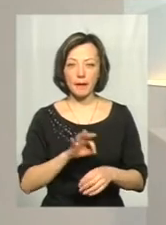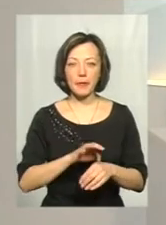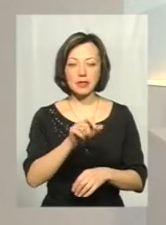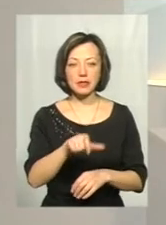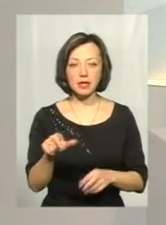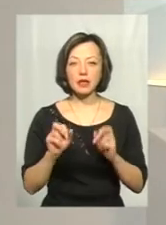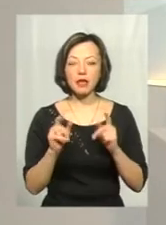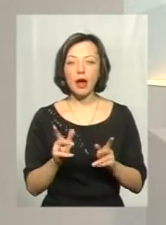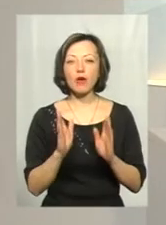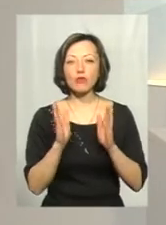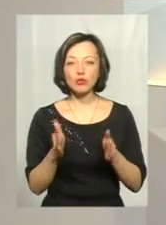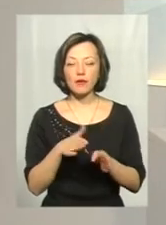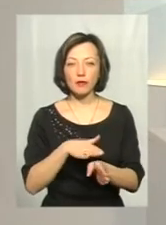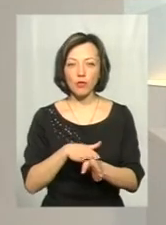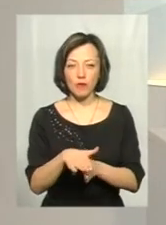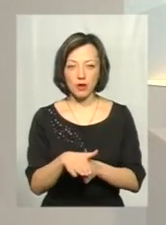пацієнтам, як буде